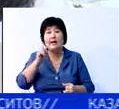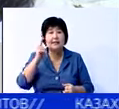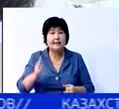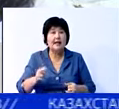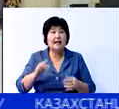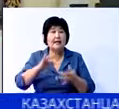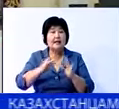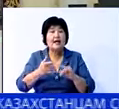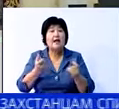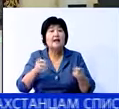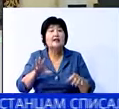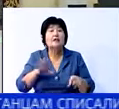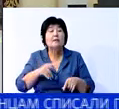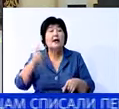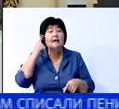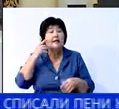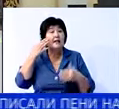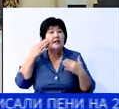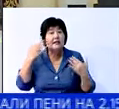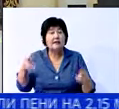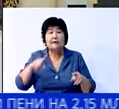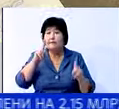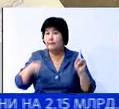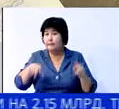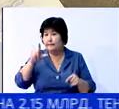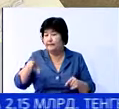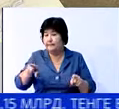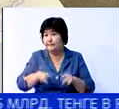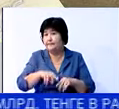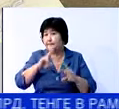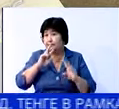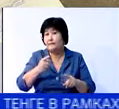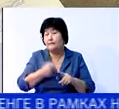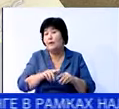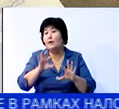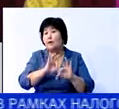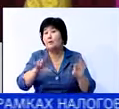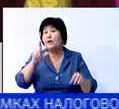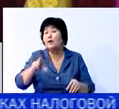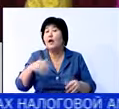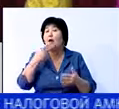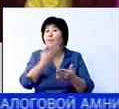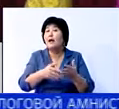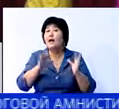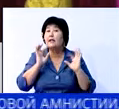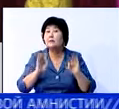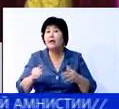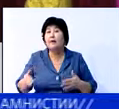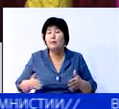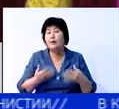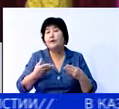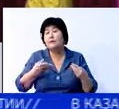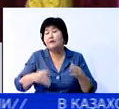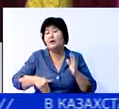социальных сетях, где по незнанию или с умыслом некоторые сеют смуту. Нужно просвещать людей, показывать правильный путь,